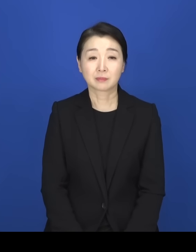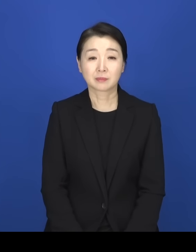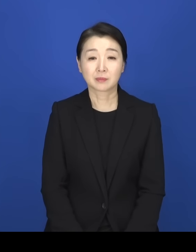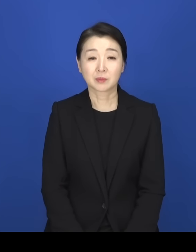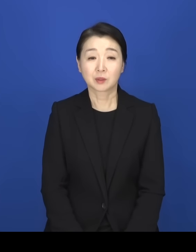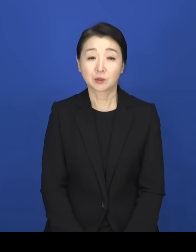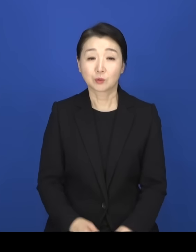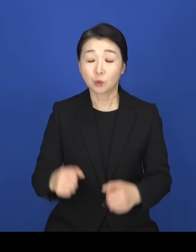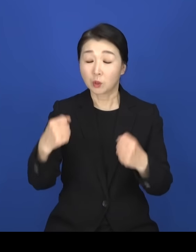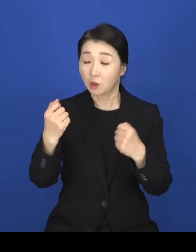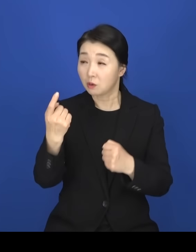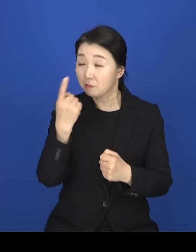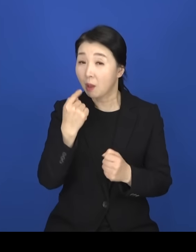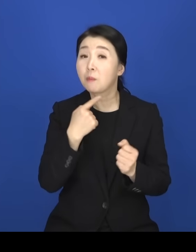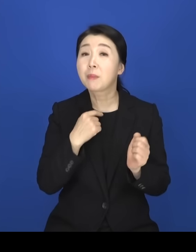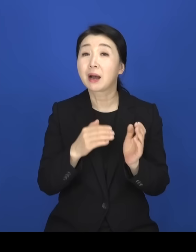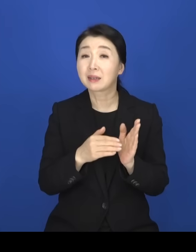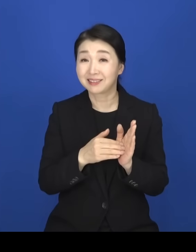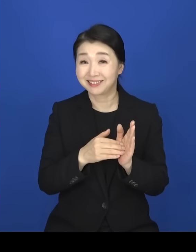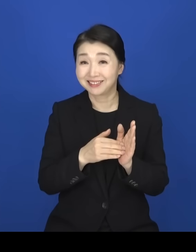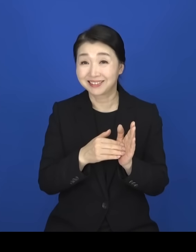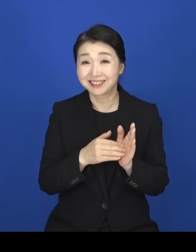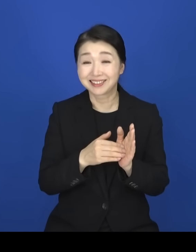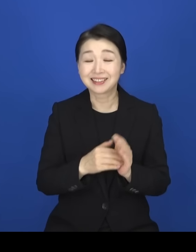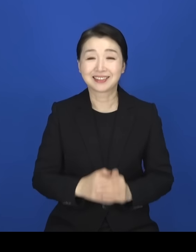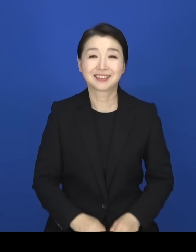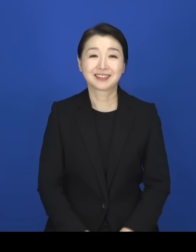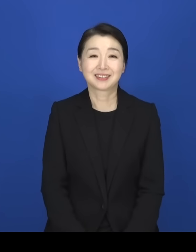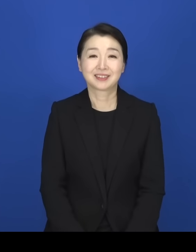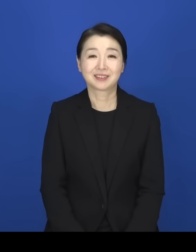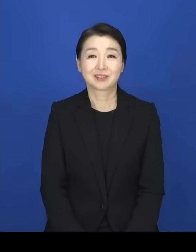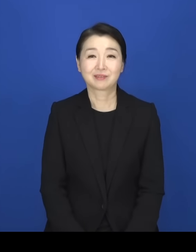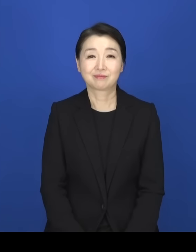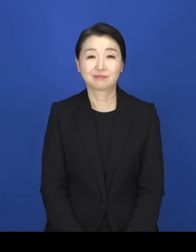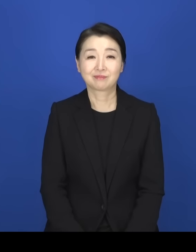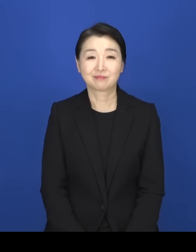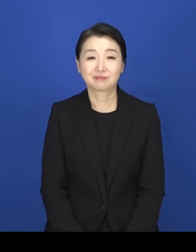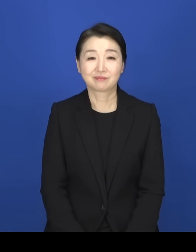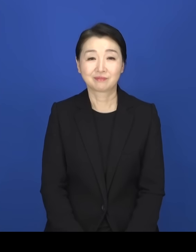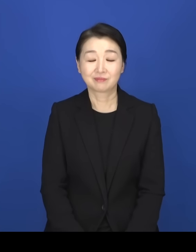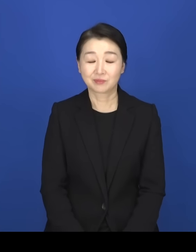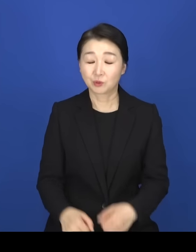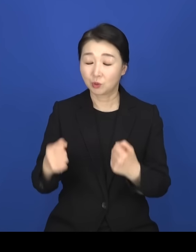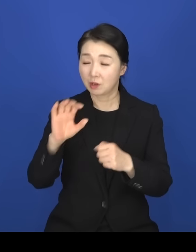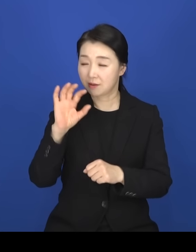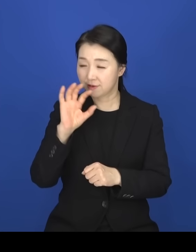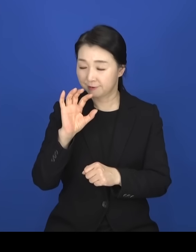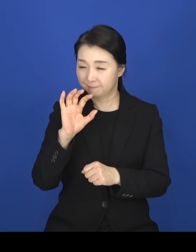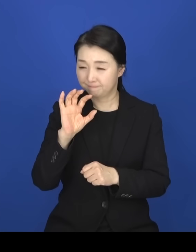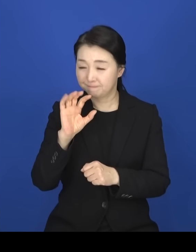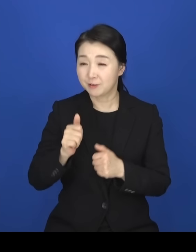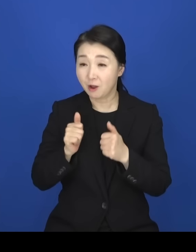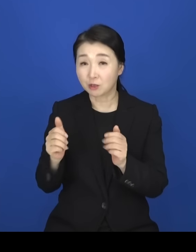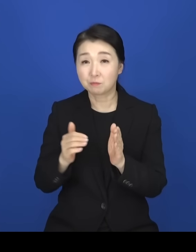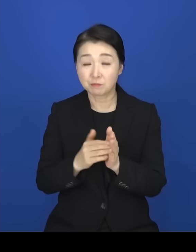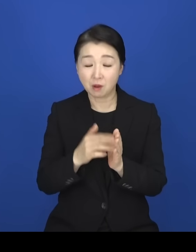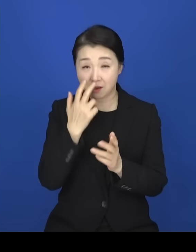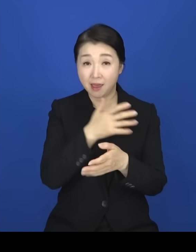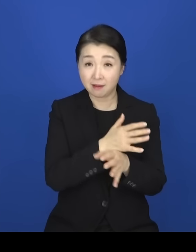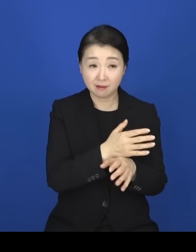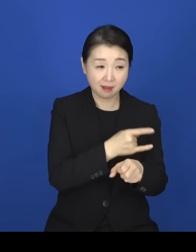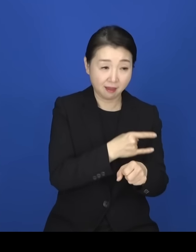않게 뭐 연기를 좀 배웠었어요. 그 연극 배우 형들한테. 예. 그러고서는 연기 연습을 열심히 하면서 개그를